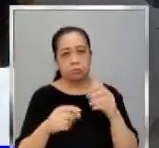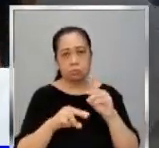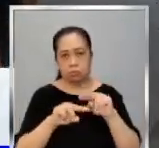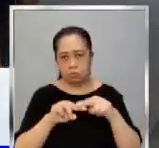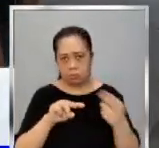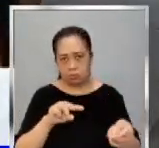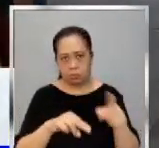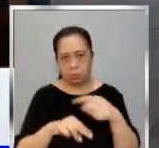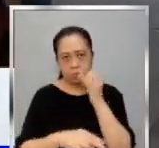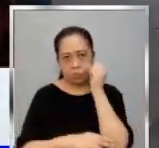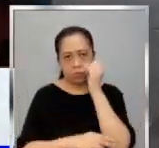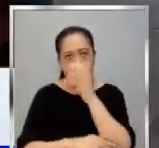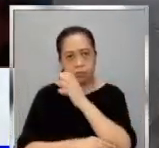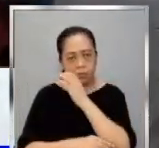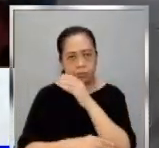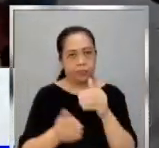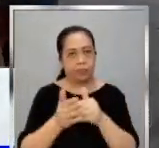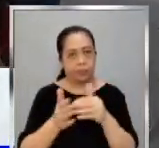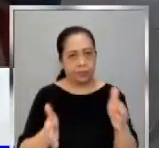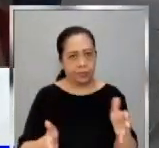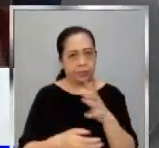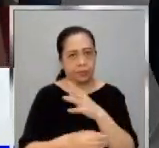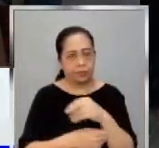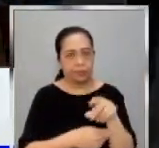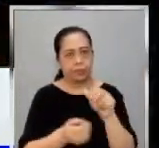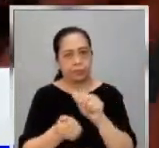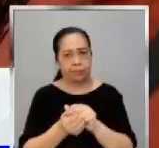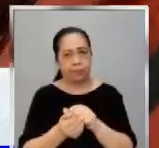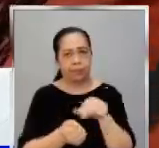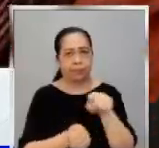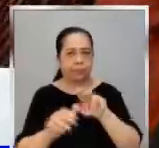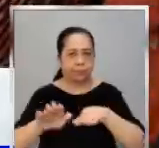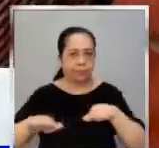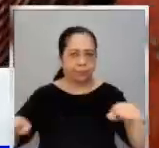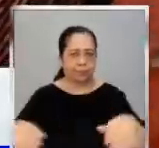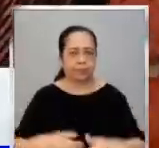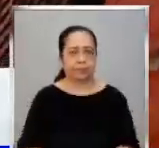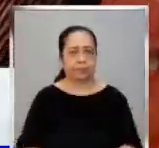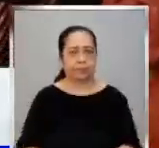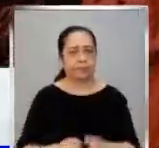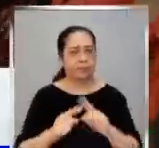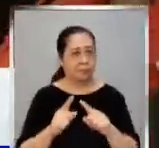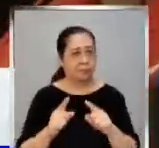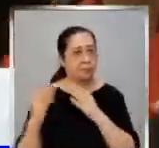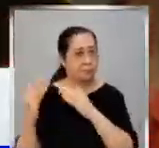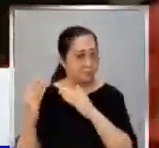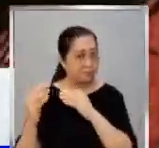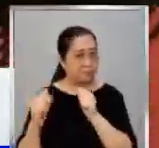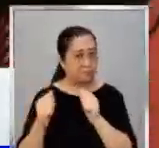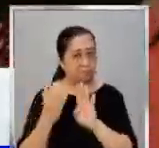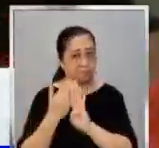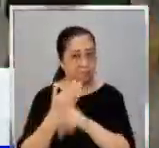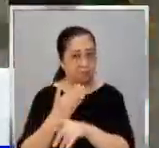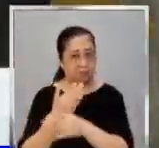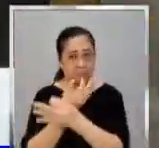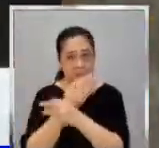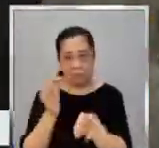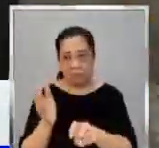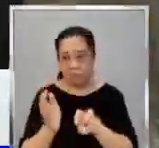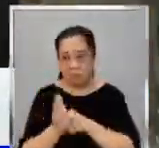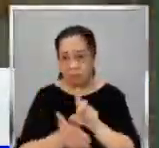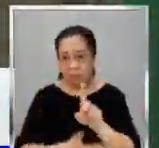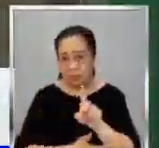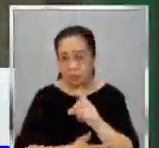senior citizens, mga estudyante at maging ang mga bata. Pero may pag-asa pa nga bang maibalik ang libreng sakay. Sabi